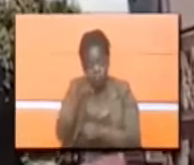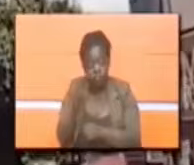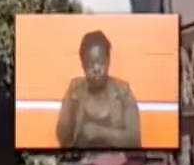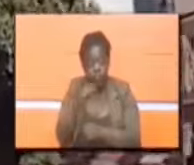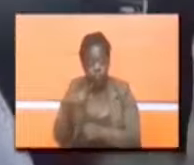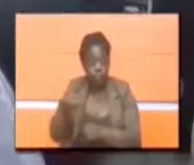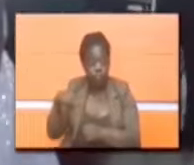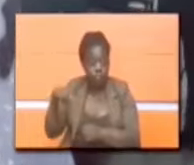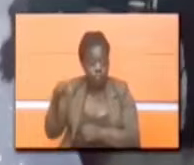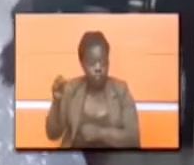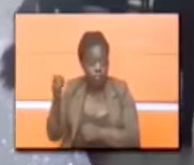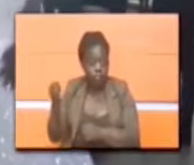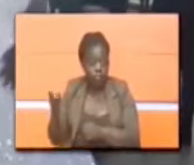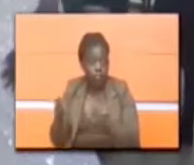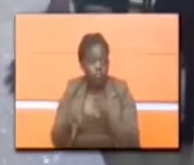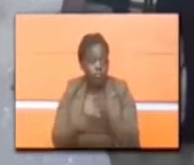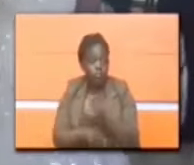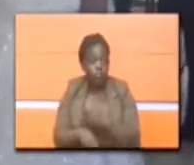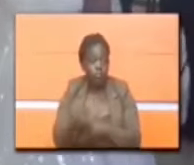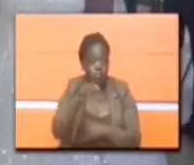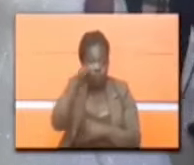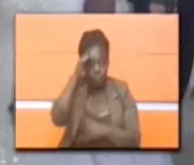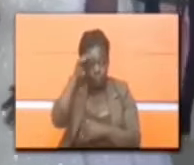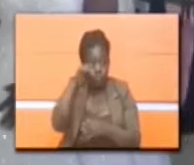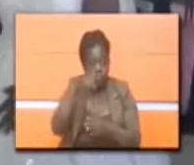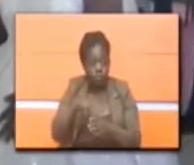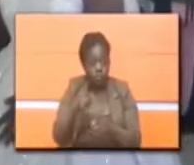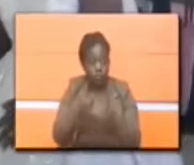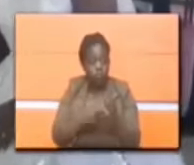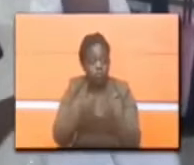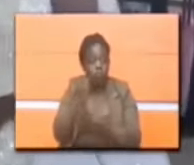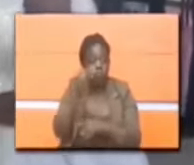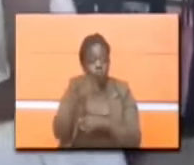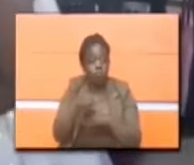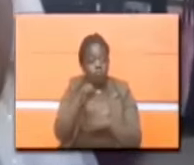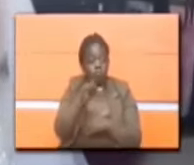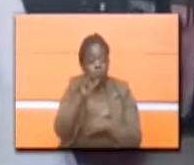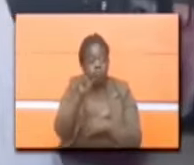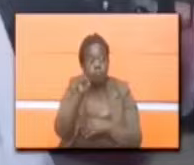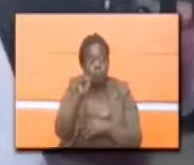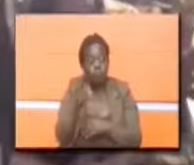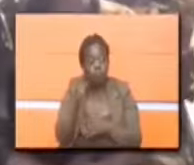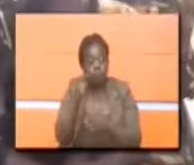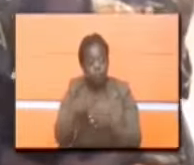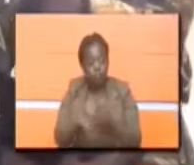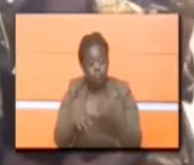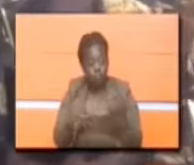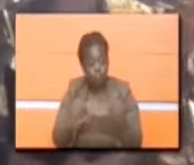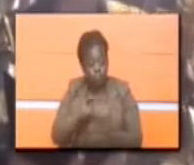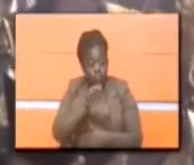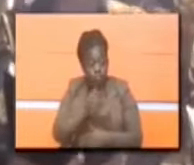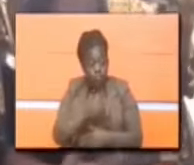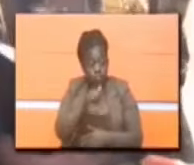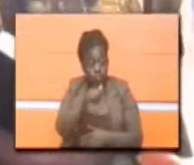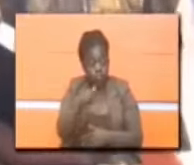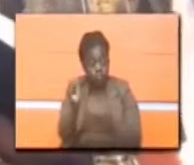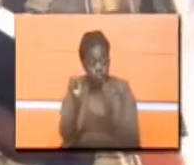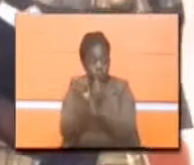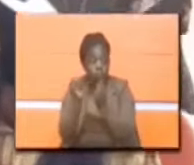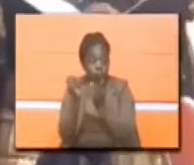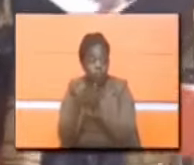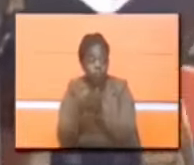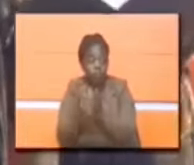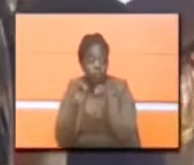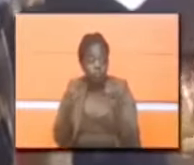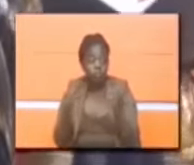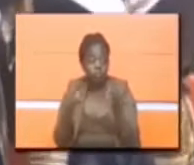ne babatwala. Amyuka omwogezi wa poliisi mu Kampala n'emirirwano Luke Owesigyire ategeezezza nti Nakibuka ne bane bakwatiddwa